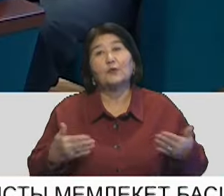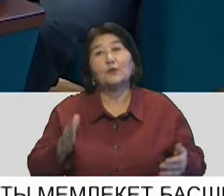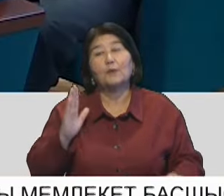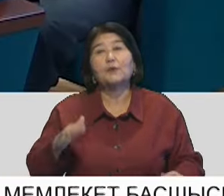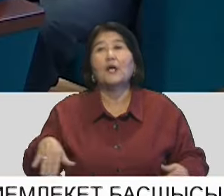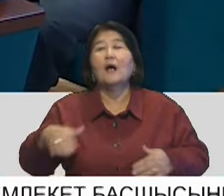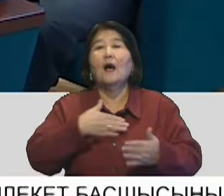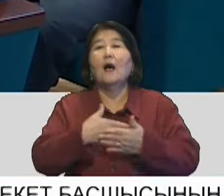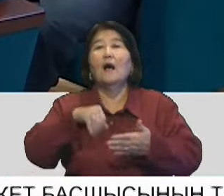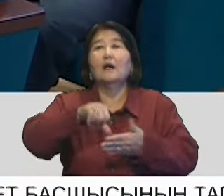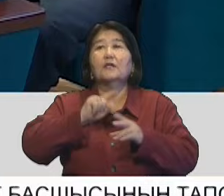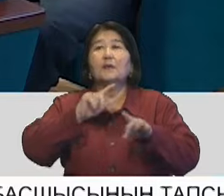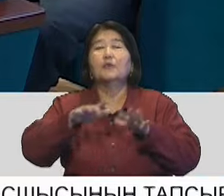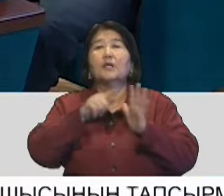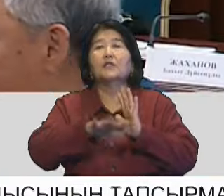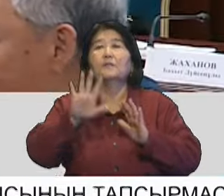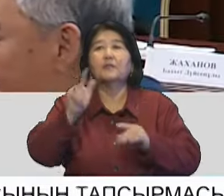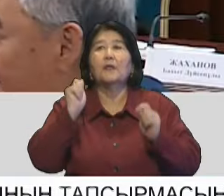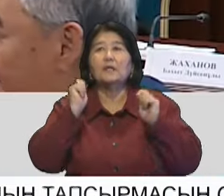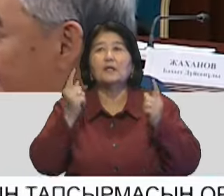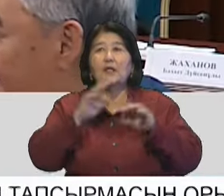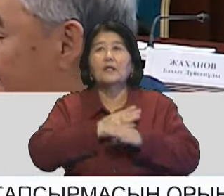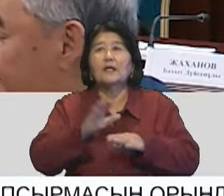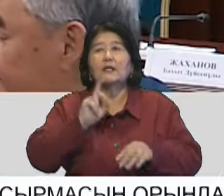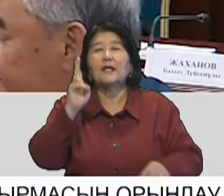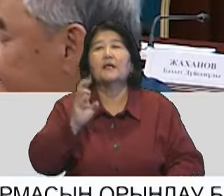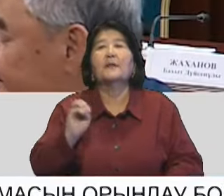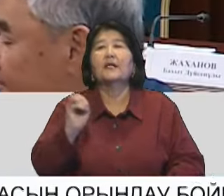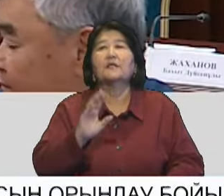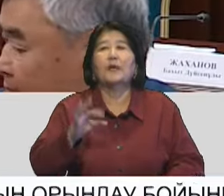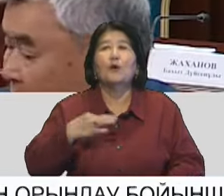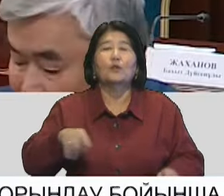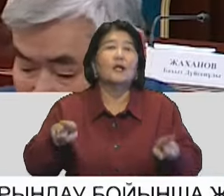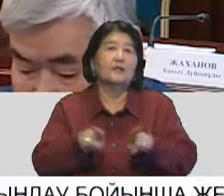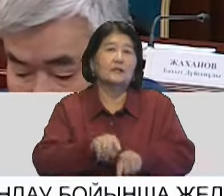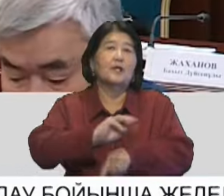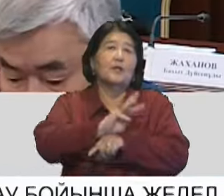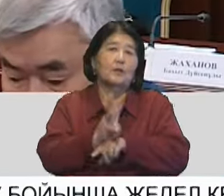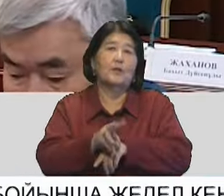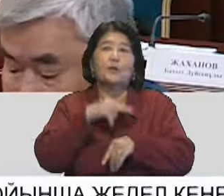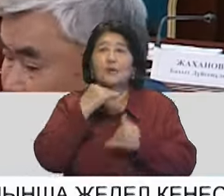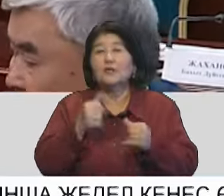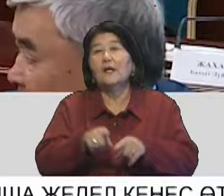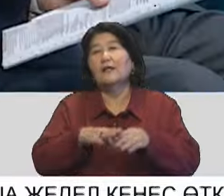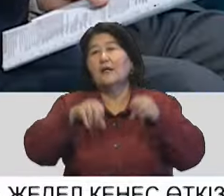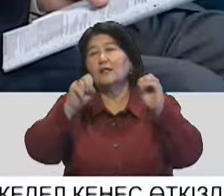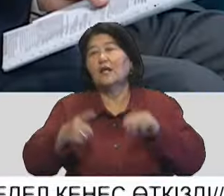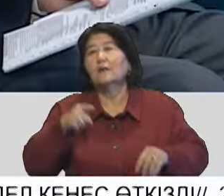Актив отырысында биыл 75 жасқа толған сала үздігі Керімхан Егізбайұлына да дәл осылай құрмет көрсетілді. Тәжірибелі